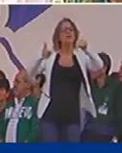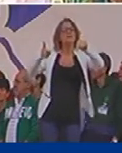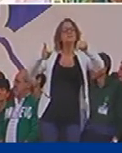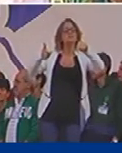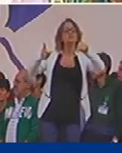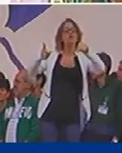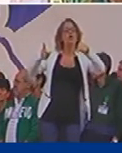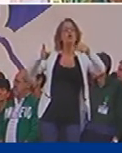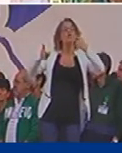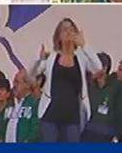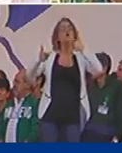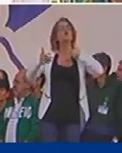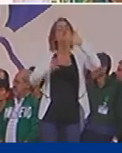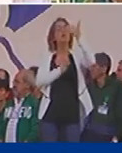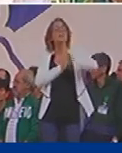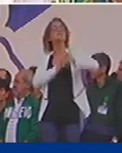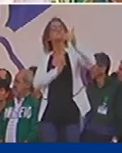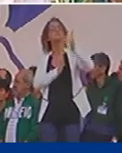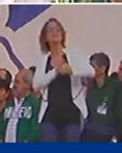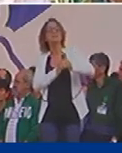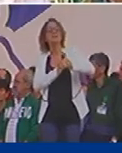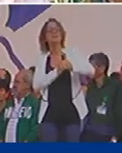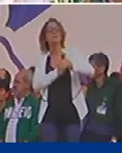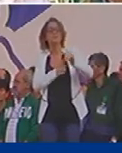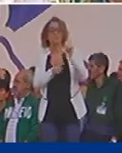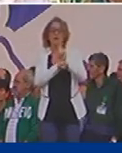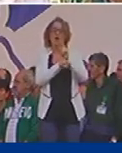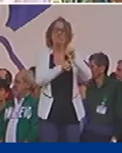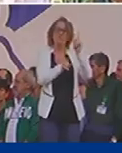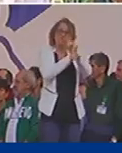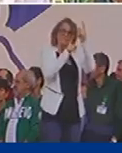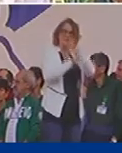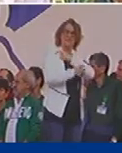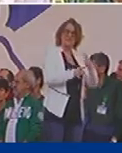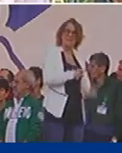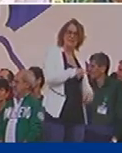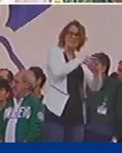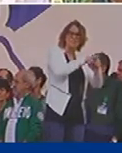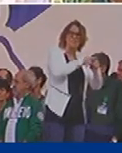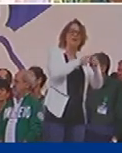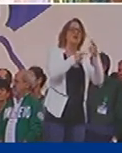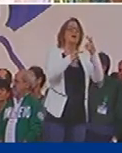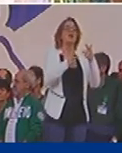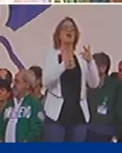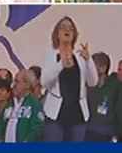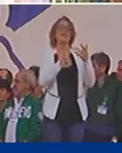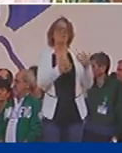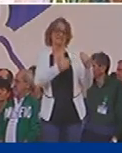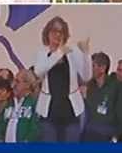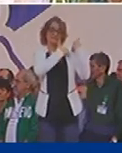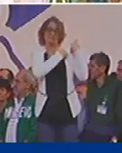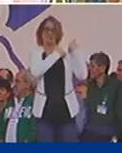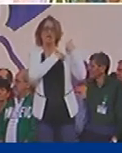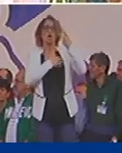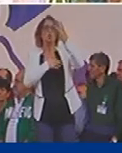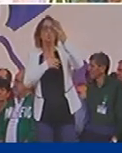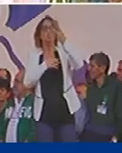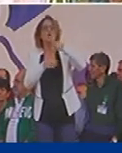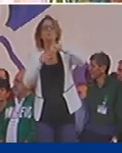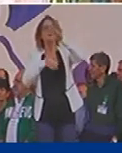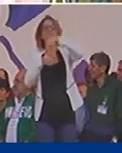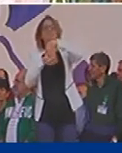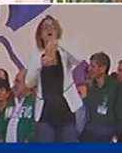sia un limite, come c'è per i sindaci, per ogni carica elettiva, di due mandati anche dentro la